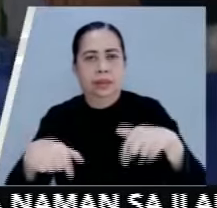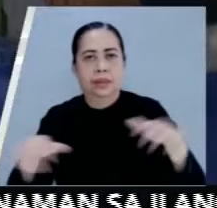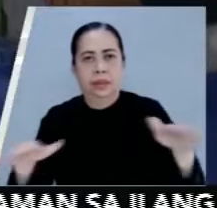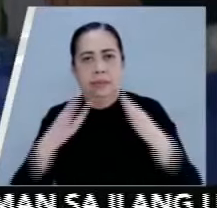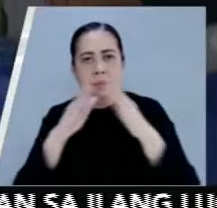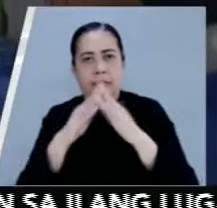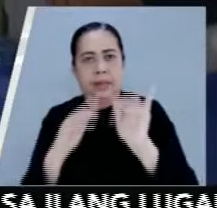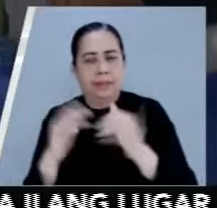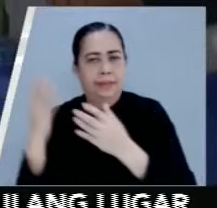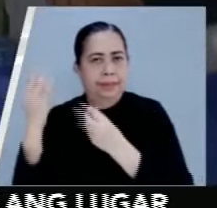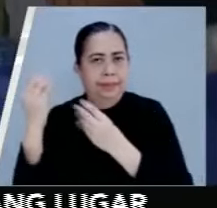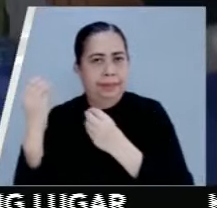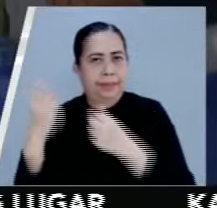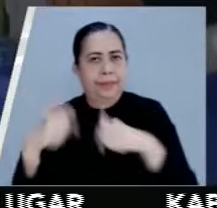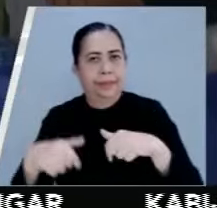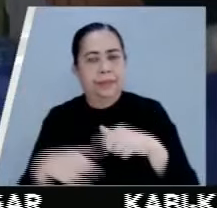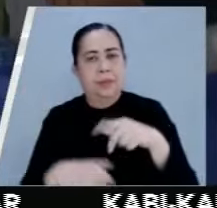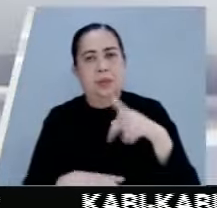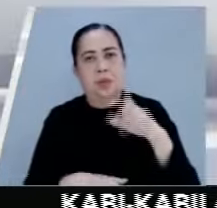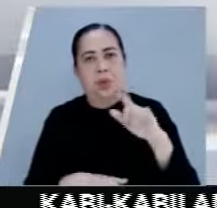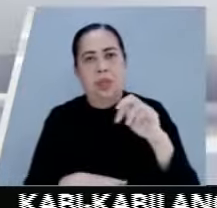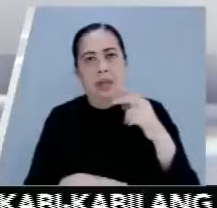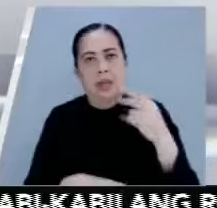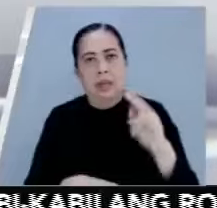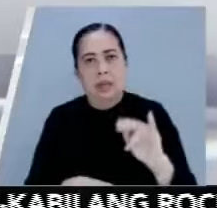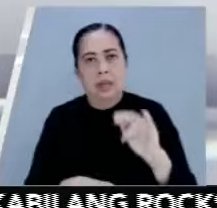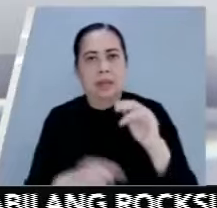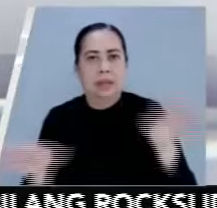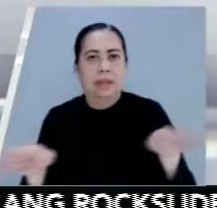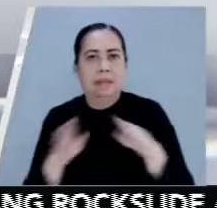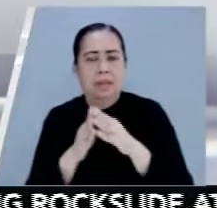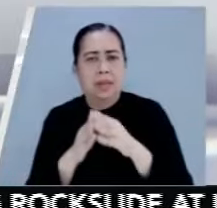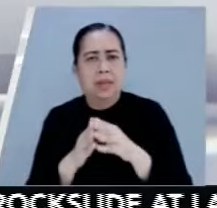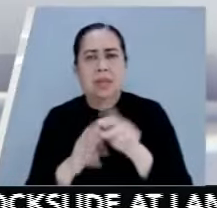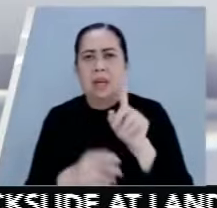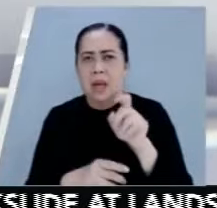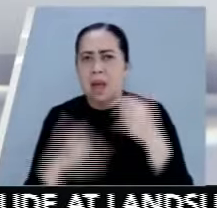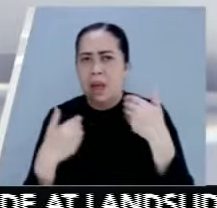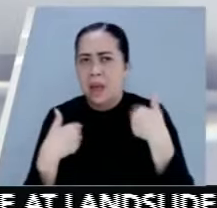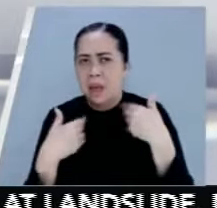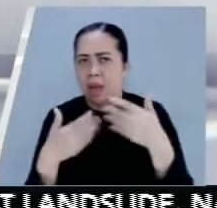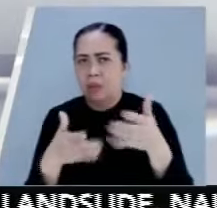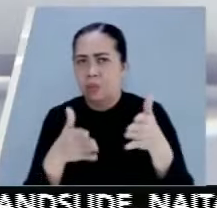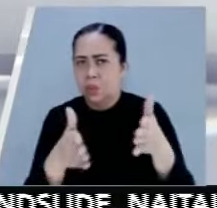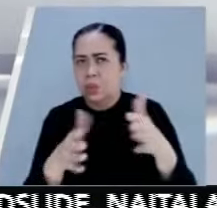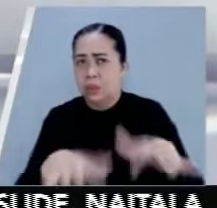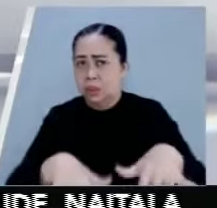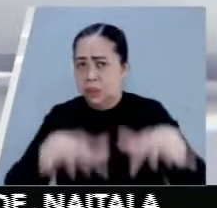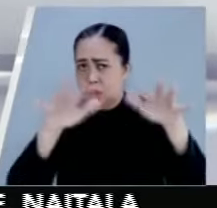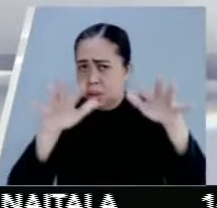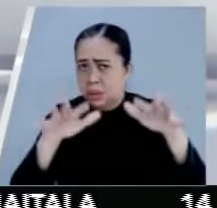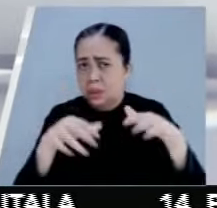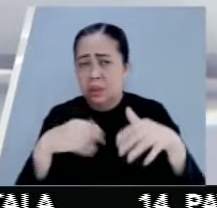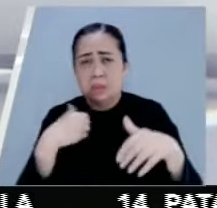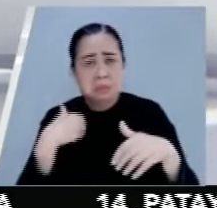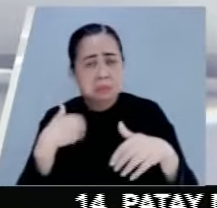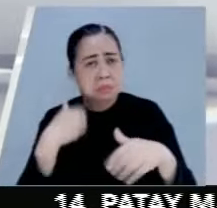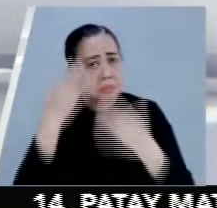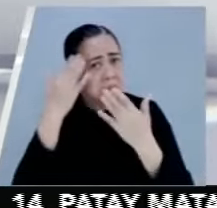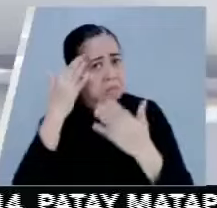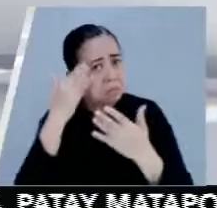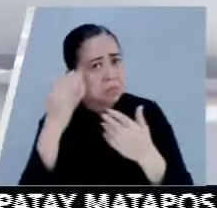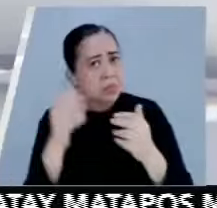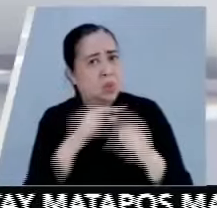latest muna rito sa pulangui Albay balik sayo Mel pero diyan may mga Daan pa ring Lubog sa baha Meron bang impormasyon kung